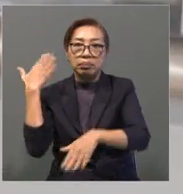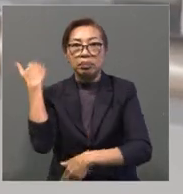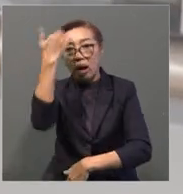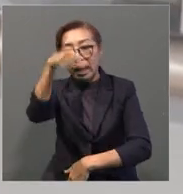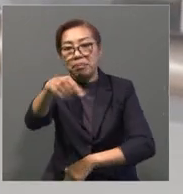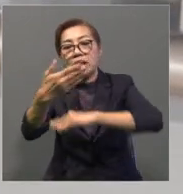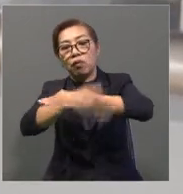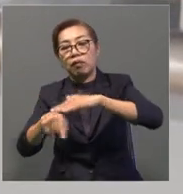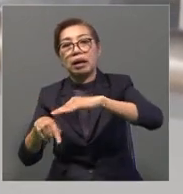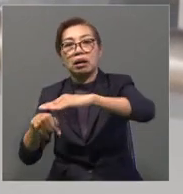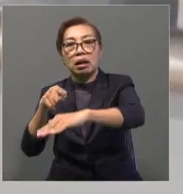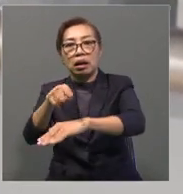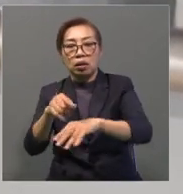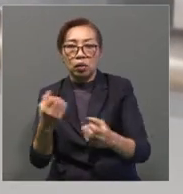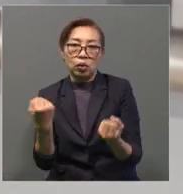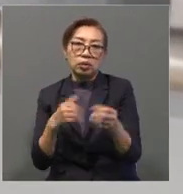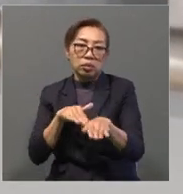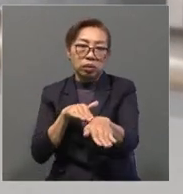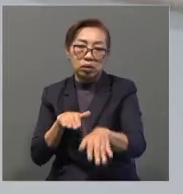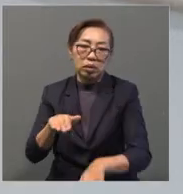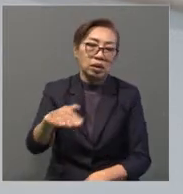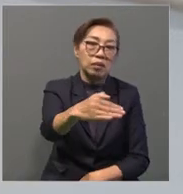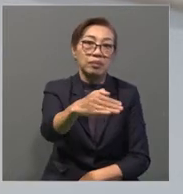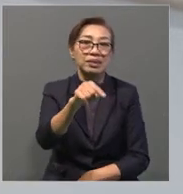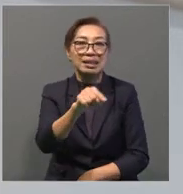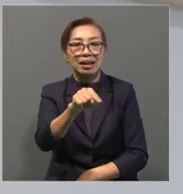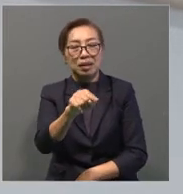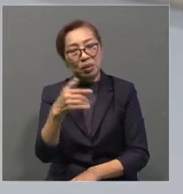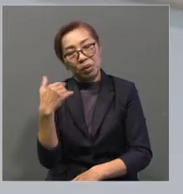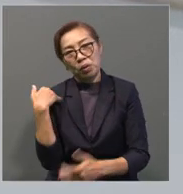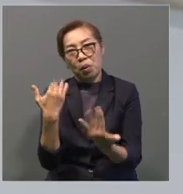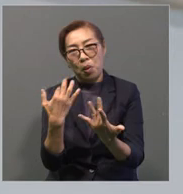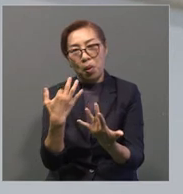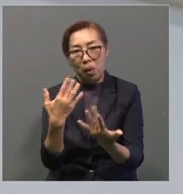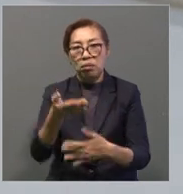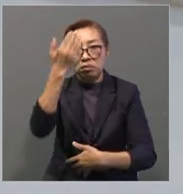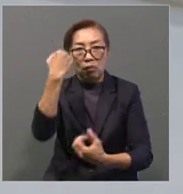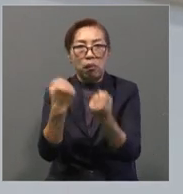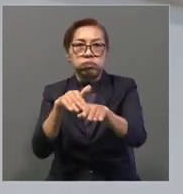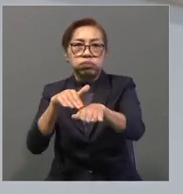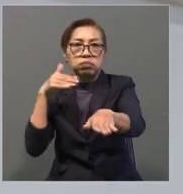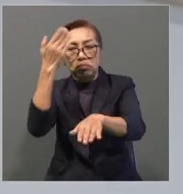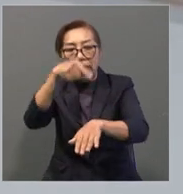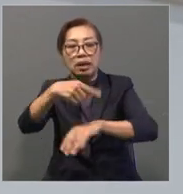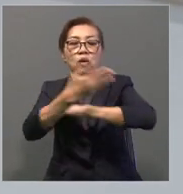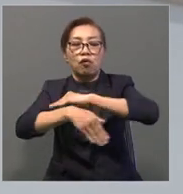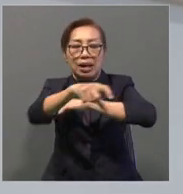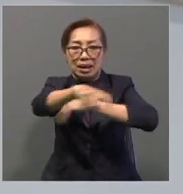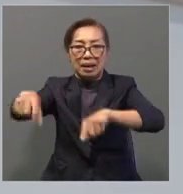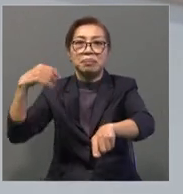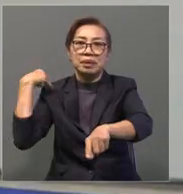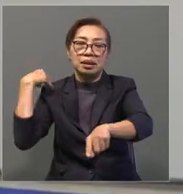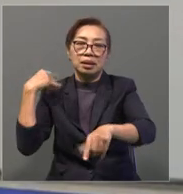ว่ารถรอในการที่จะเลี้ยวซ้ายเข้างามวงศ์วานที่จะผ่านหน้าเรือนจำคลองเปรมนี่แหละคือตรงเนี้ยรถติดยาวเพราะว่ามีทางรถไฟ